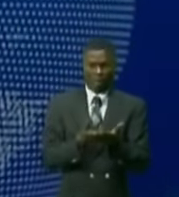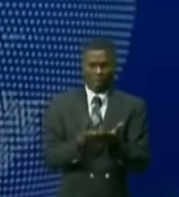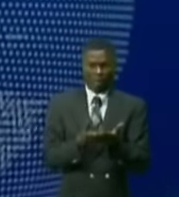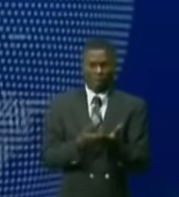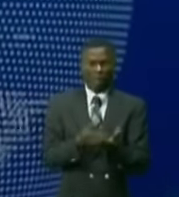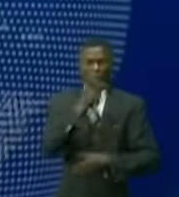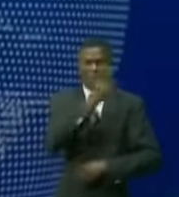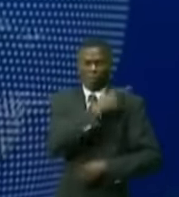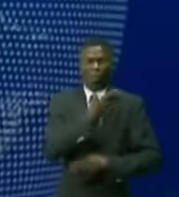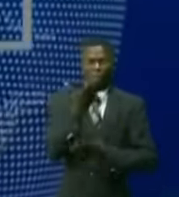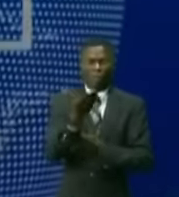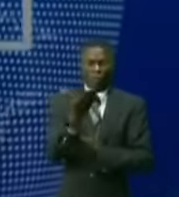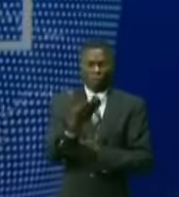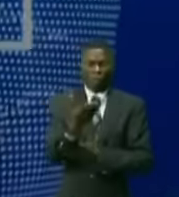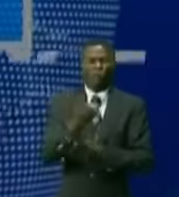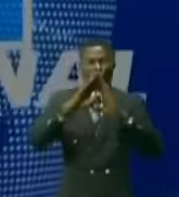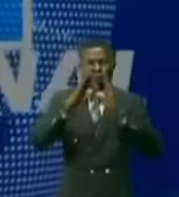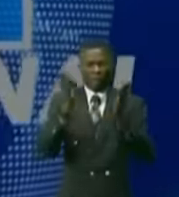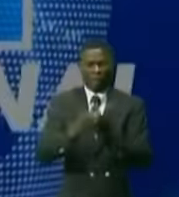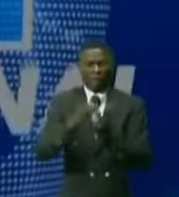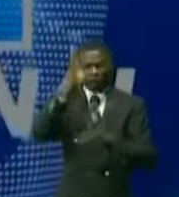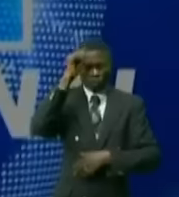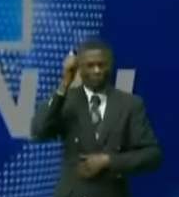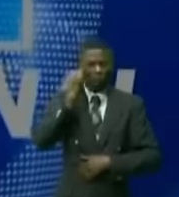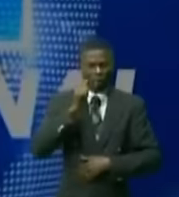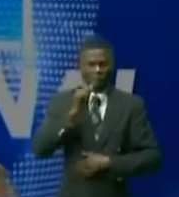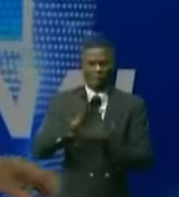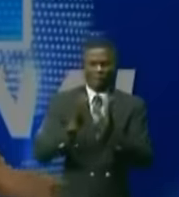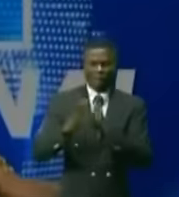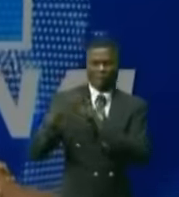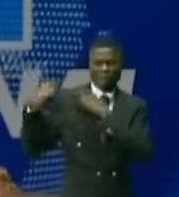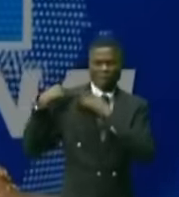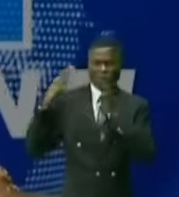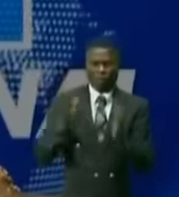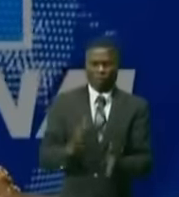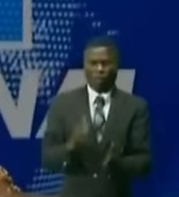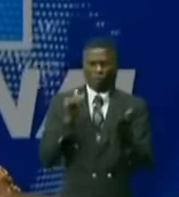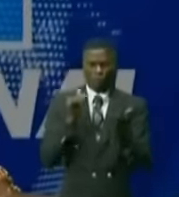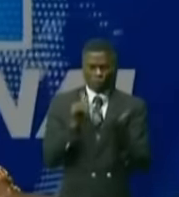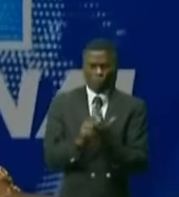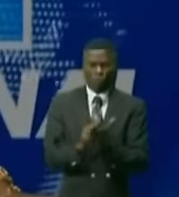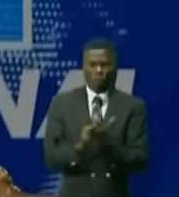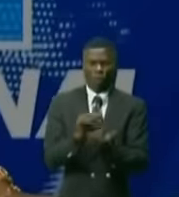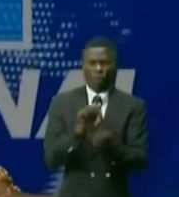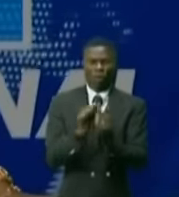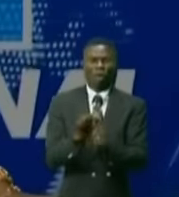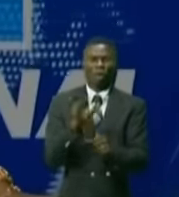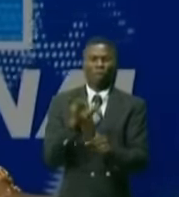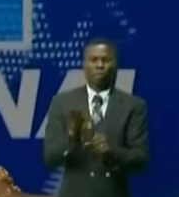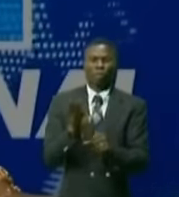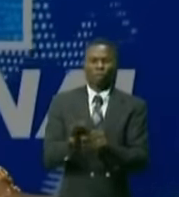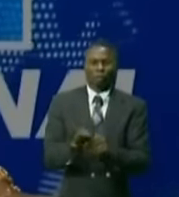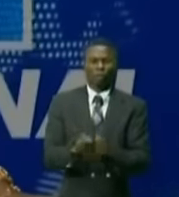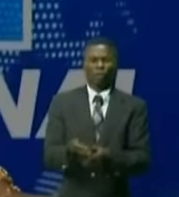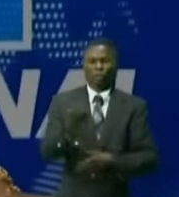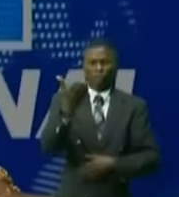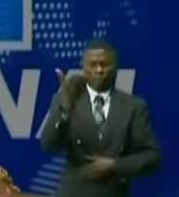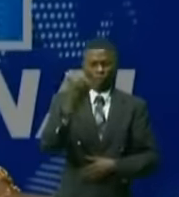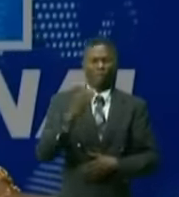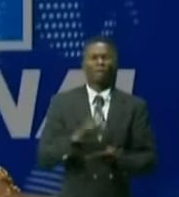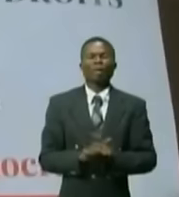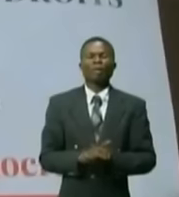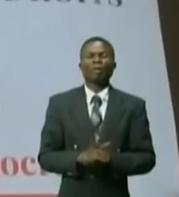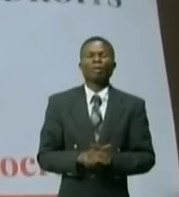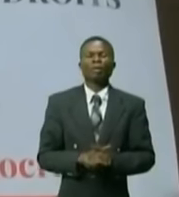Tsapou rappelle aux uns et aux autres leurs responsabilités face au processus électoral. Louisette Nsakala.